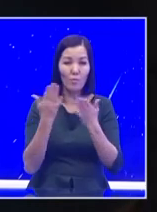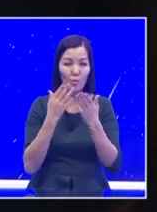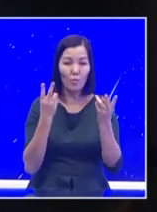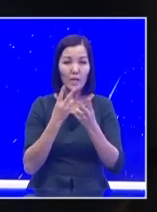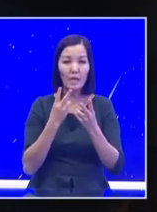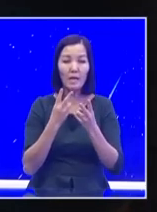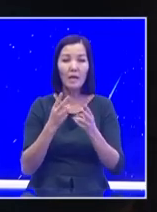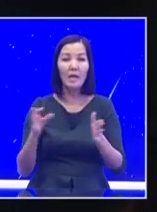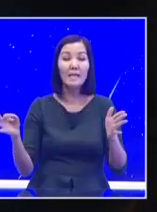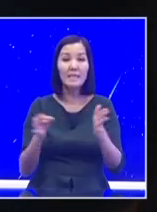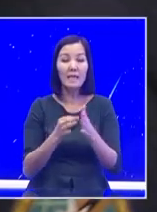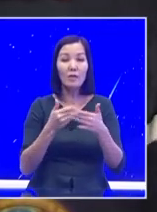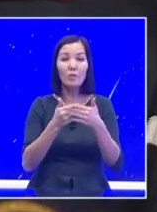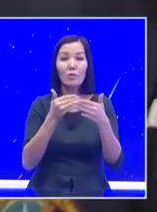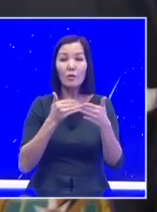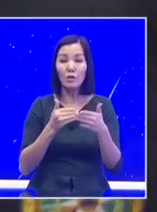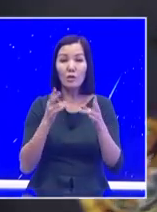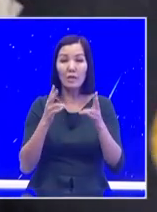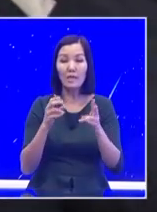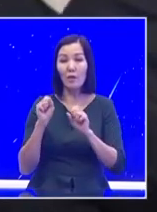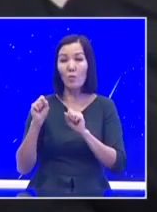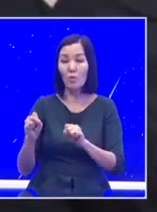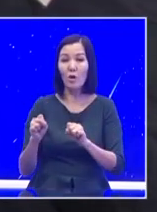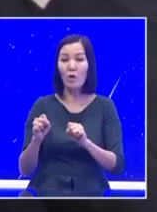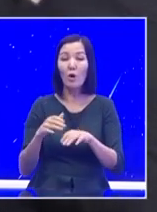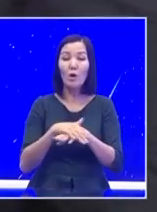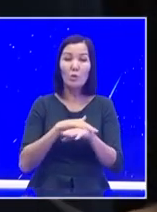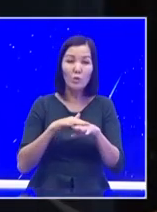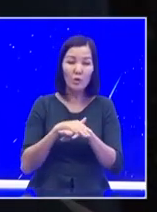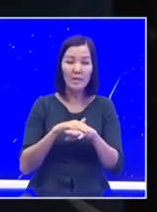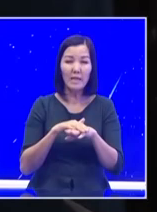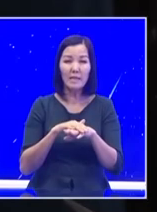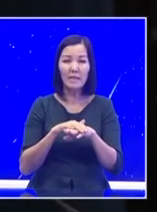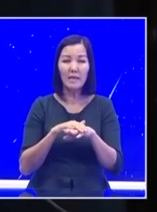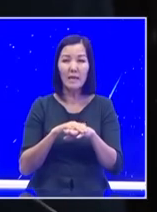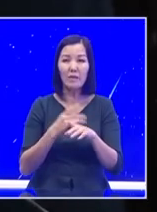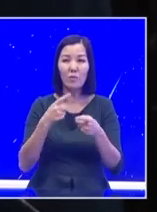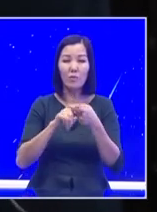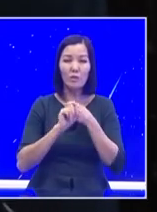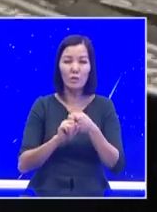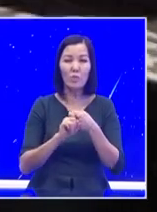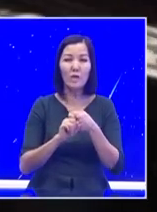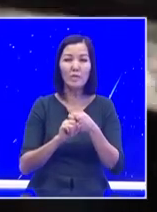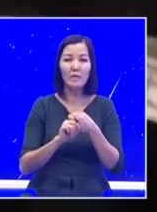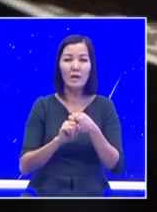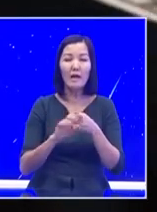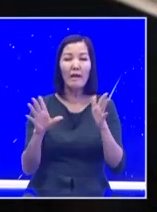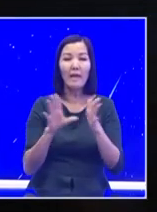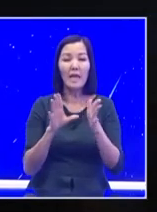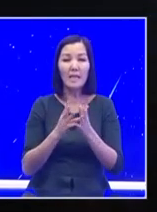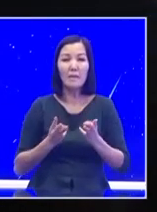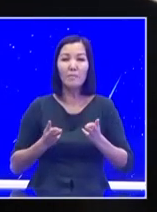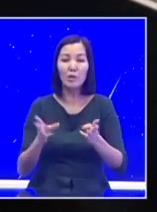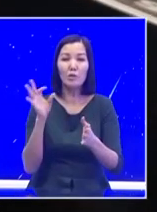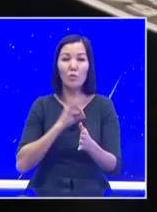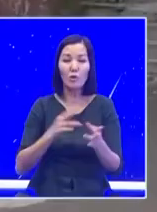мақсат төтенше жағдайлардың алдын алу. Сондай-ақ тұрғындарды орталықтандырылған газ желісіне қосылуға, я болмаса электр пештерін